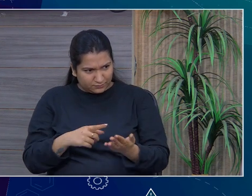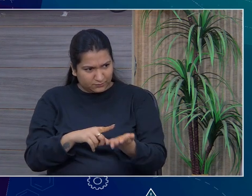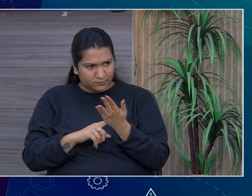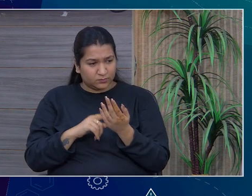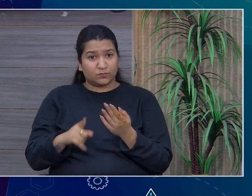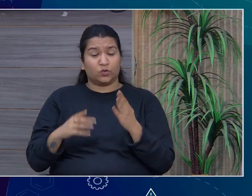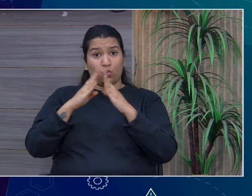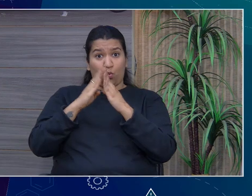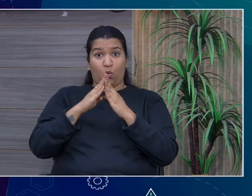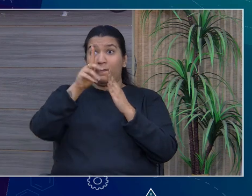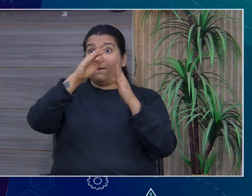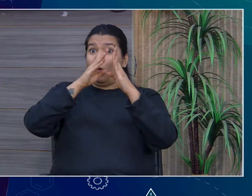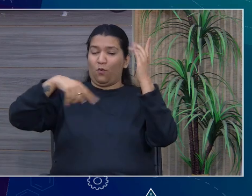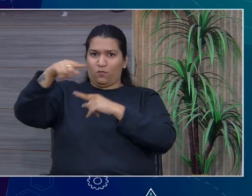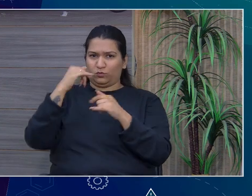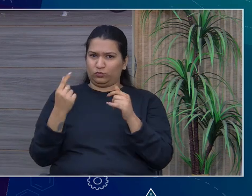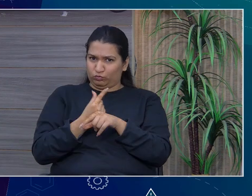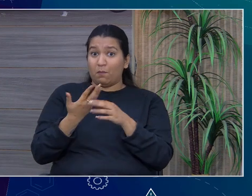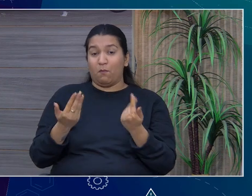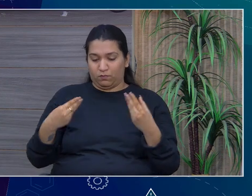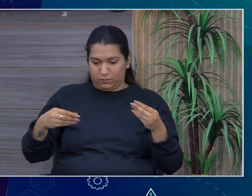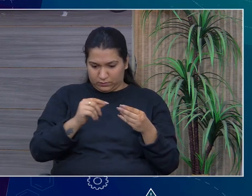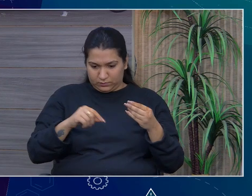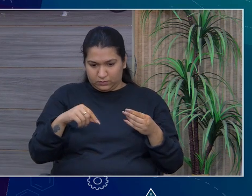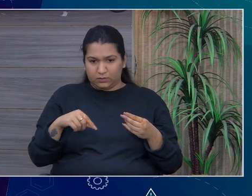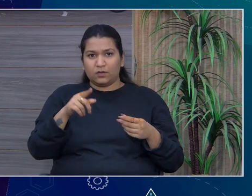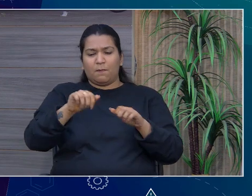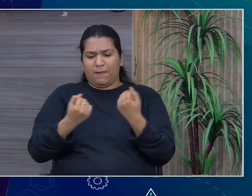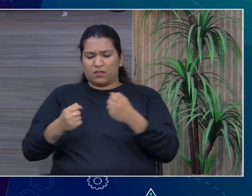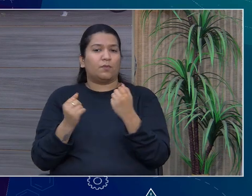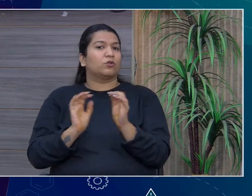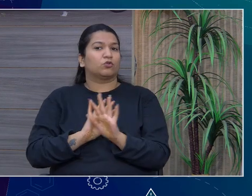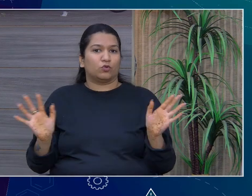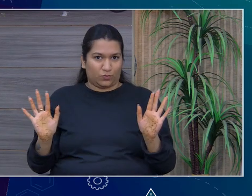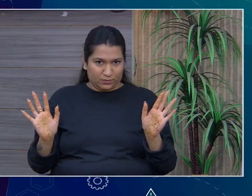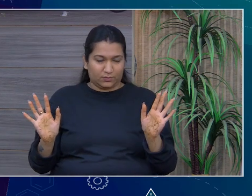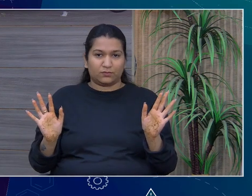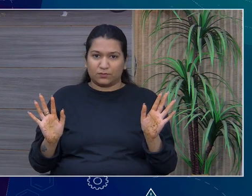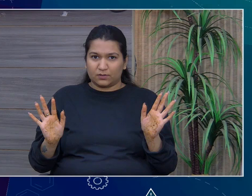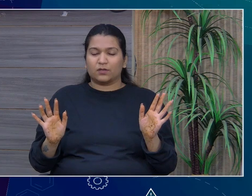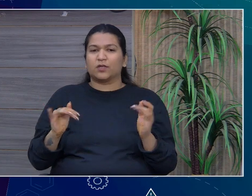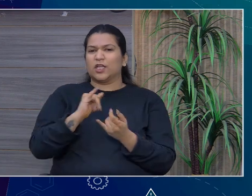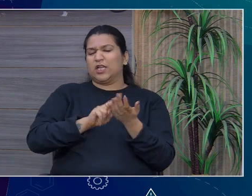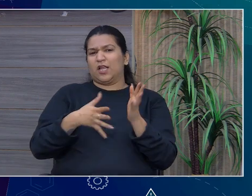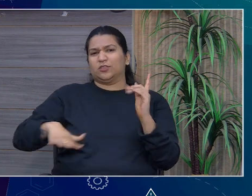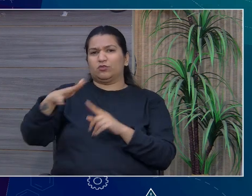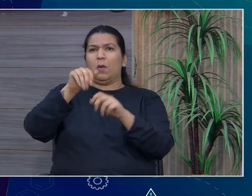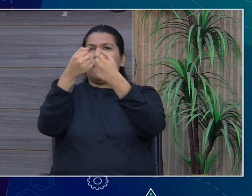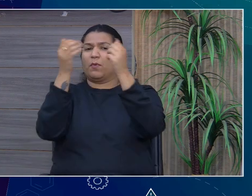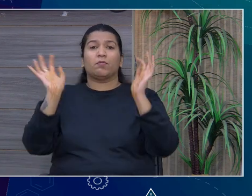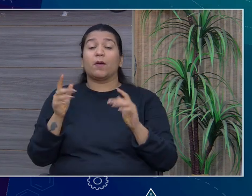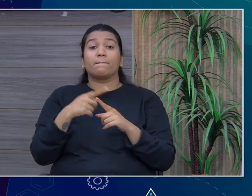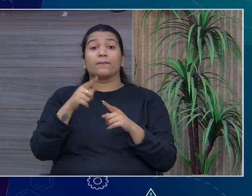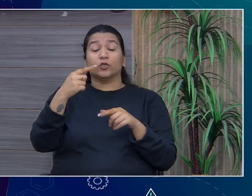इस पर घर पर रहकर भी आप पत्ते फूल पत्ते कर सकते हैं, लेकिन इसका मतलब ही नहीं कि आप बेवजह उनको तोड़ें, प्रकृति को नुकसान पहुंचाना अच्छी बात नहीं है। यस, आप अपने काम के उपयोग के लिए